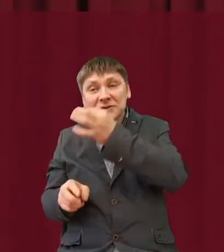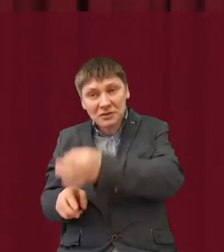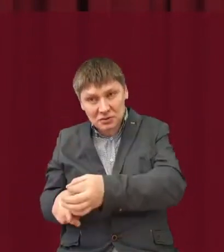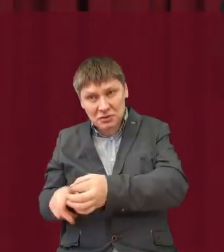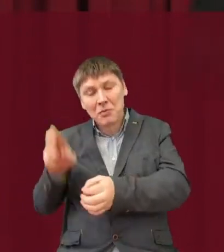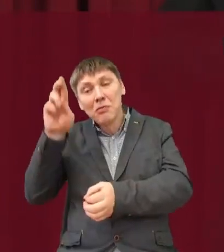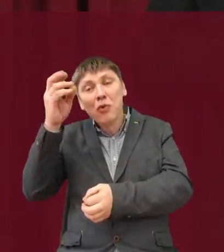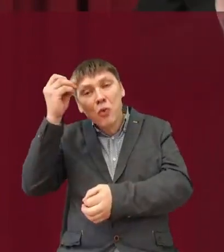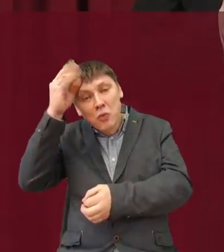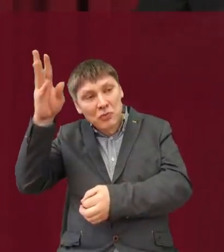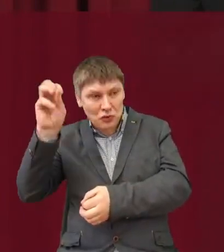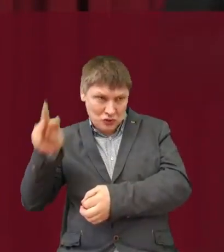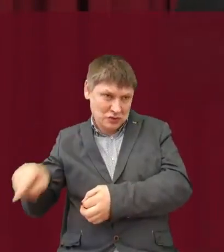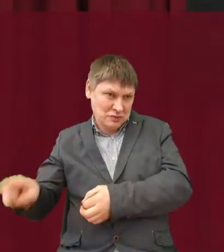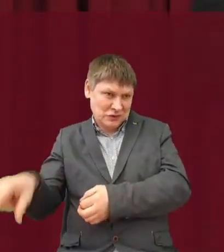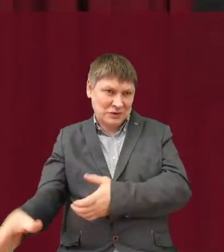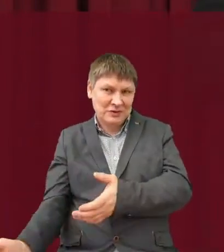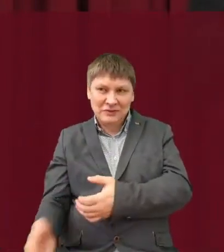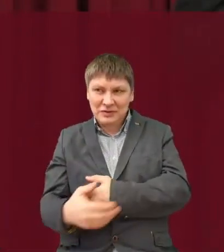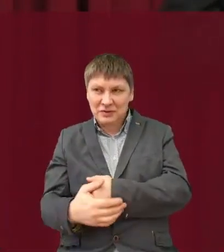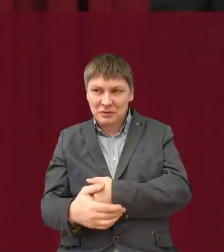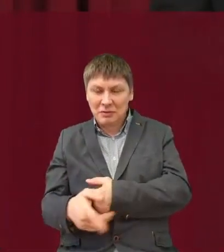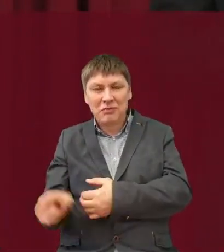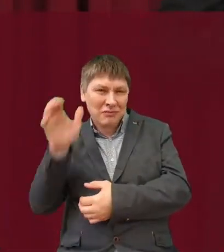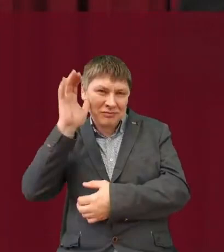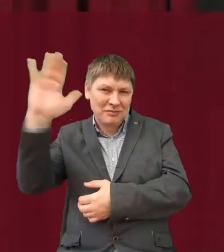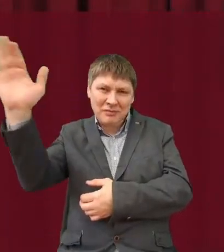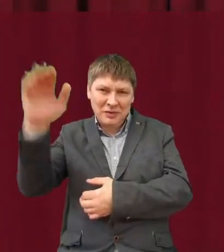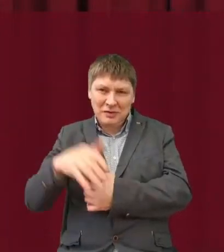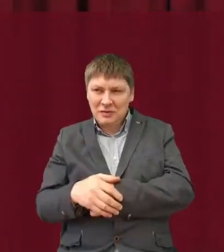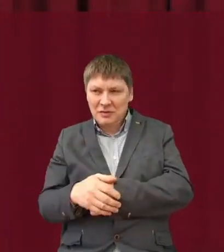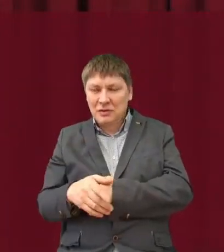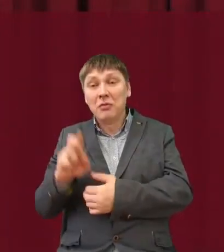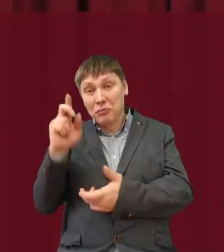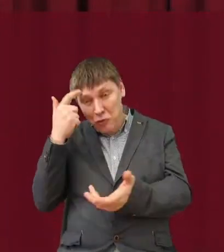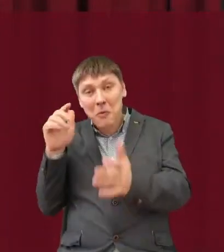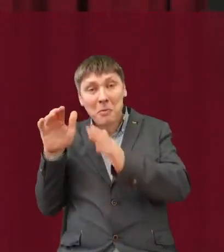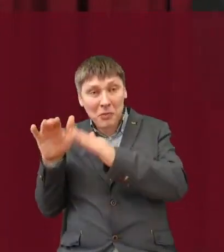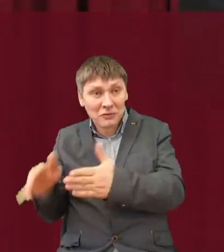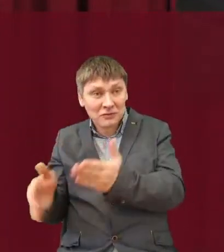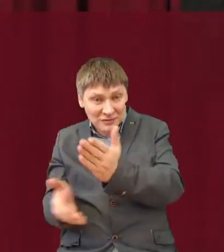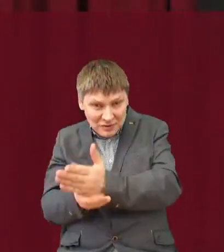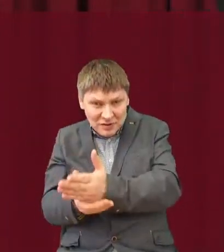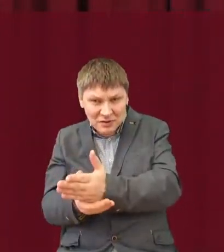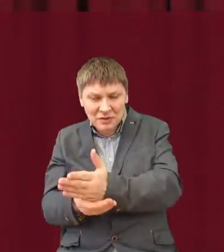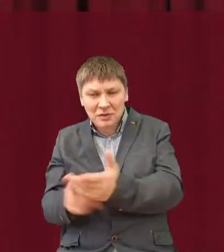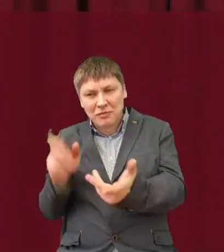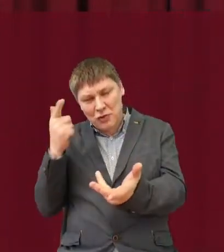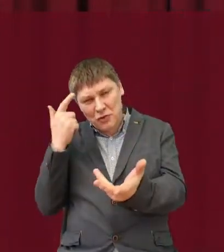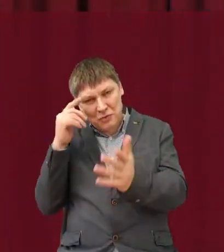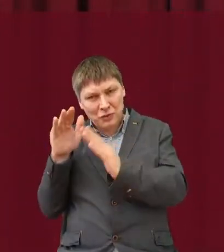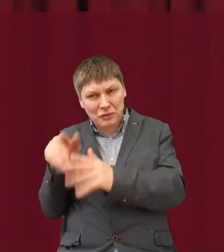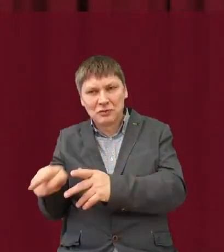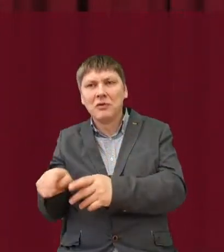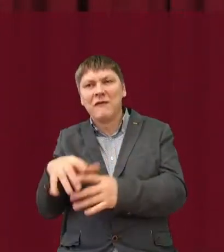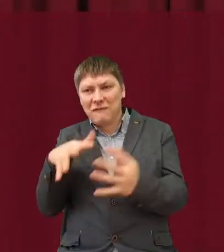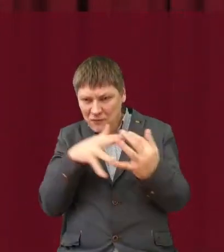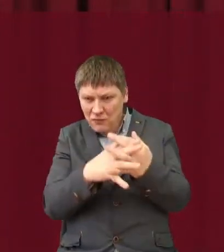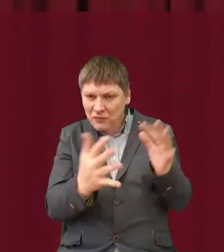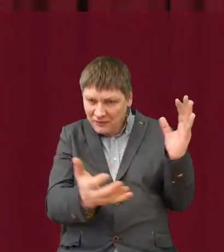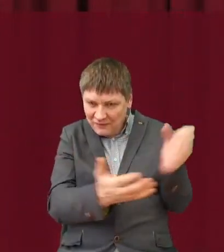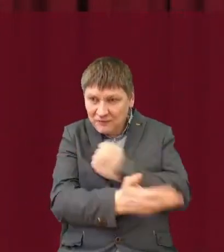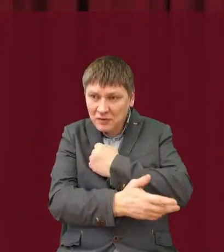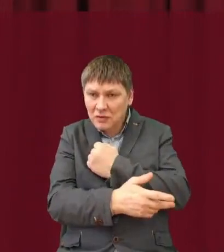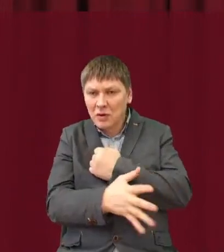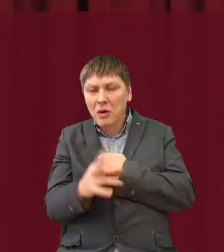далеки от Бога Бог благословил их на определенном этапе их жизни Бог благословил их сражениях